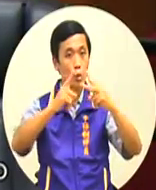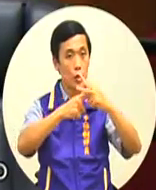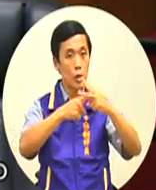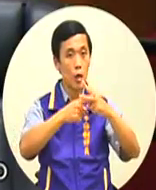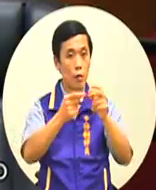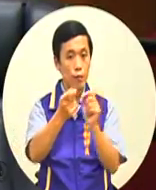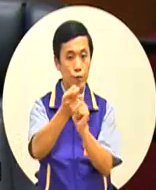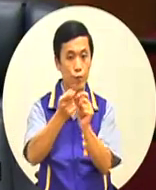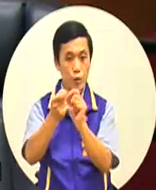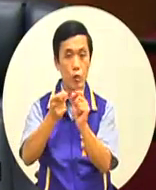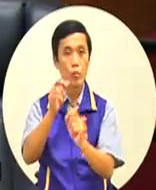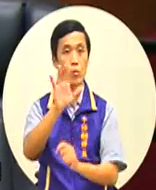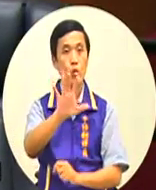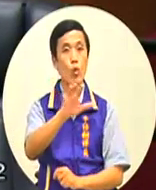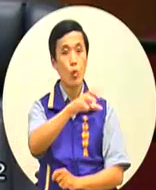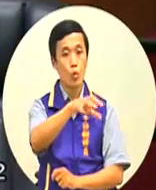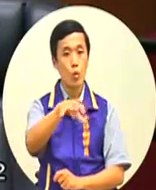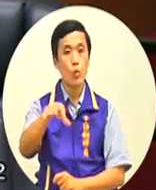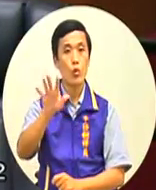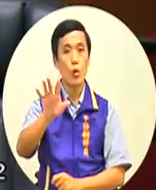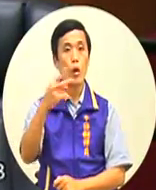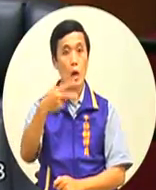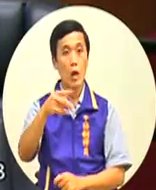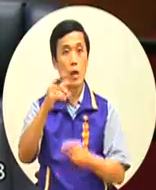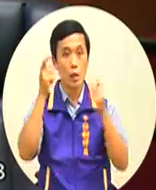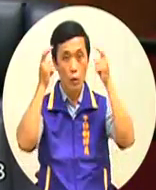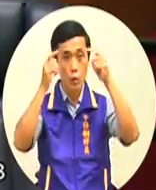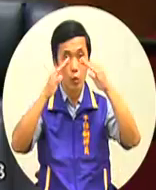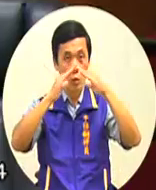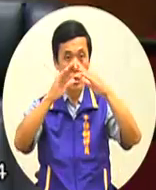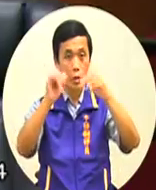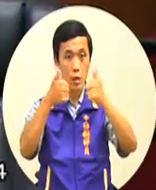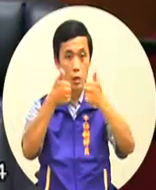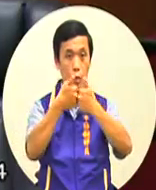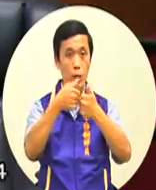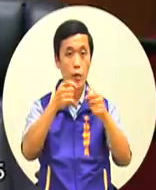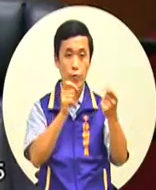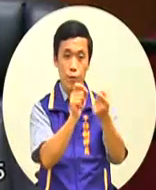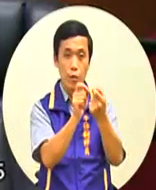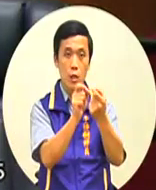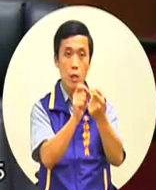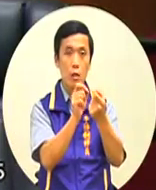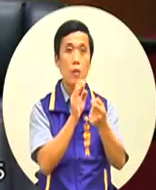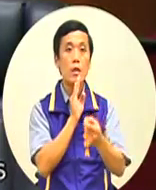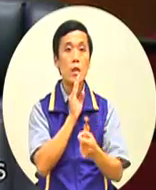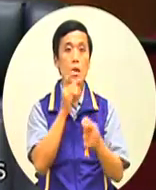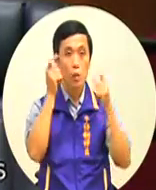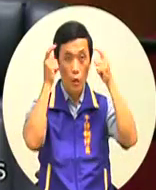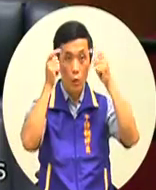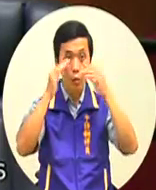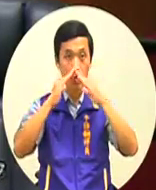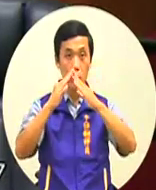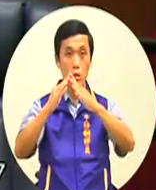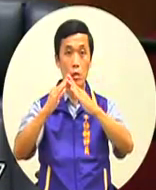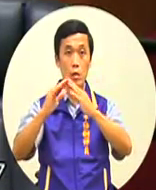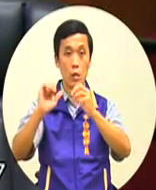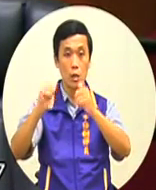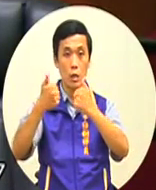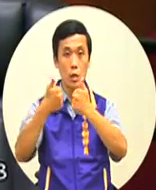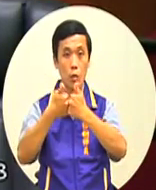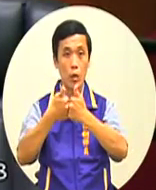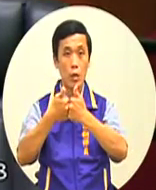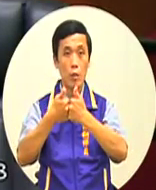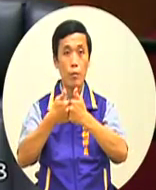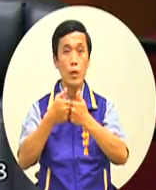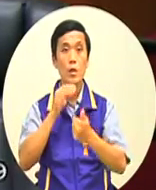近哈，那也有我们高雄市议会的这个位置，因为我们高雄市议会是我们